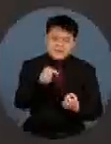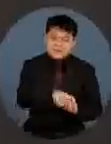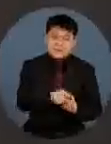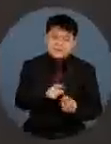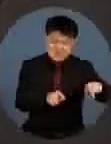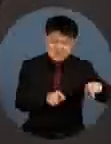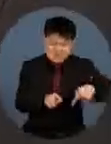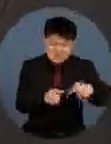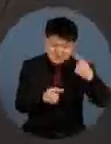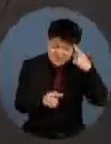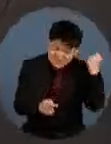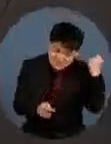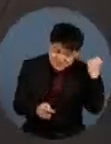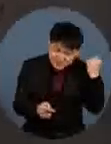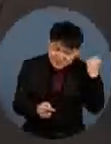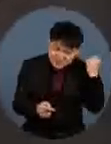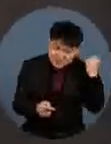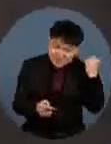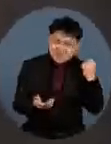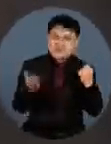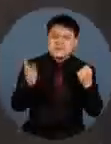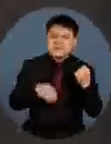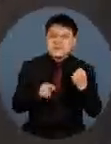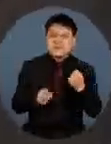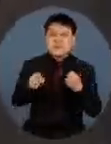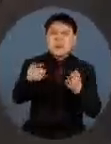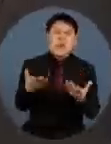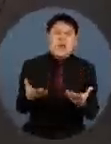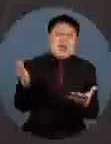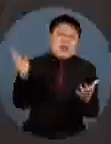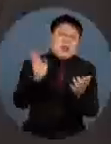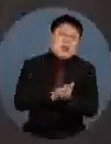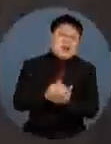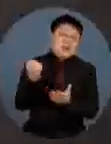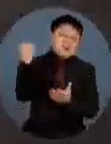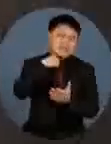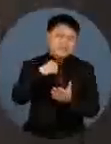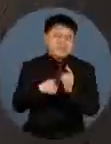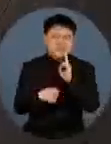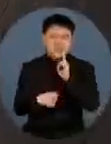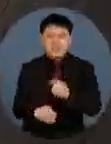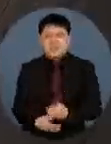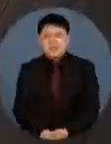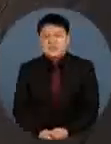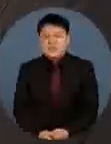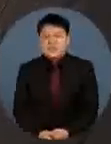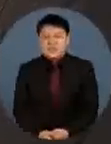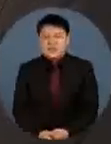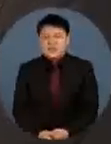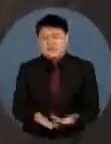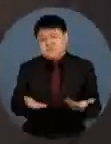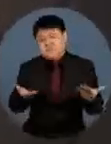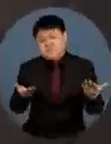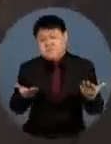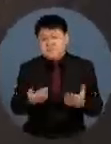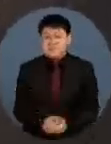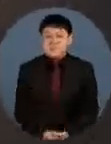받아줄 줄 알았습니다. 받아주고 두면 득인데 이걸 빠져버리니까. 그 수가 좋았죠. 네. 뭐